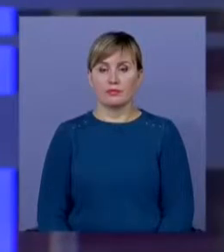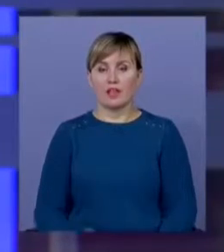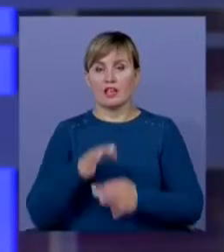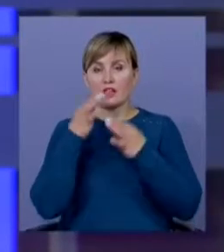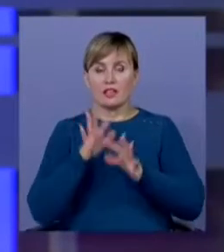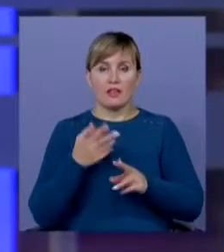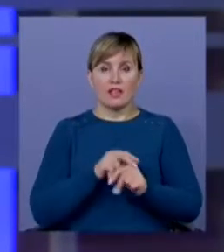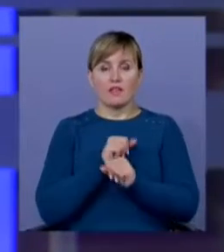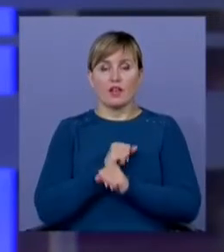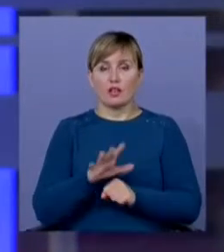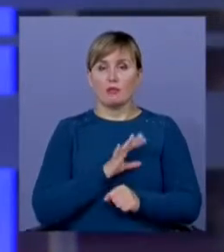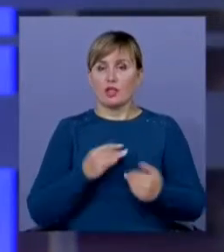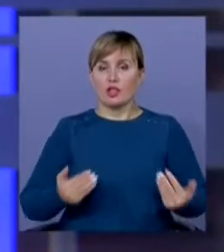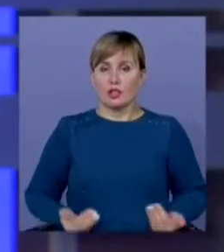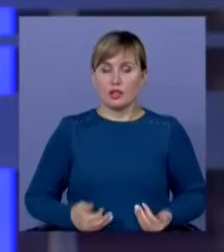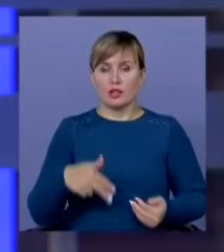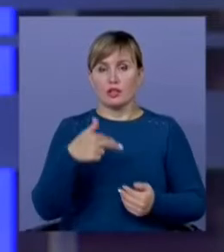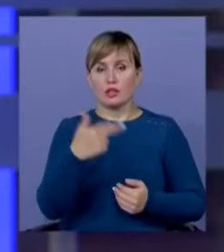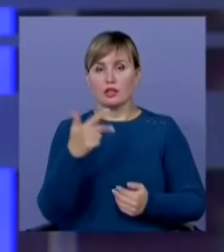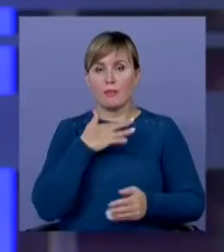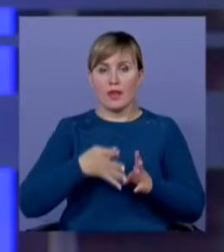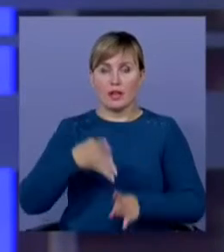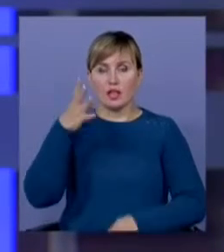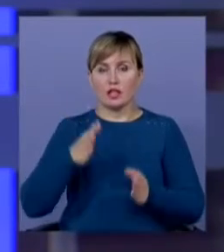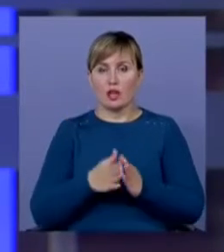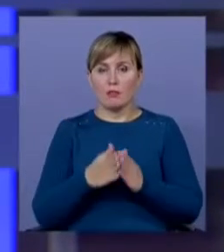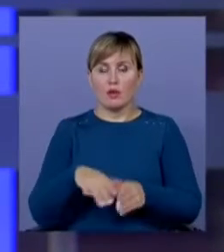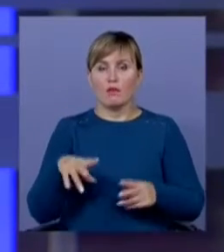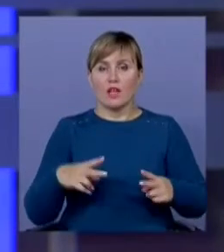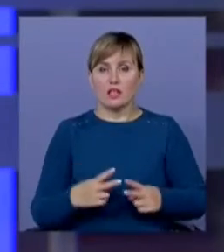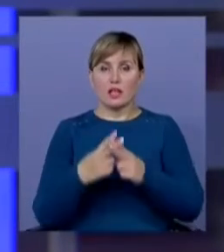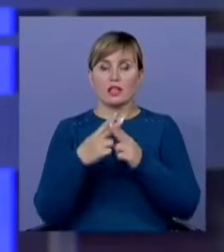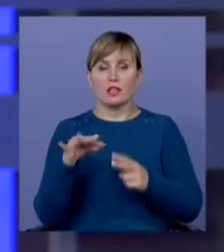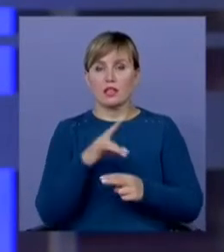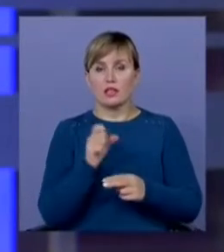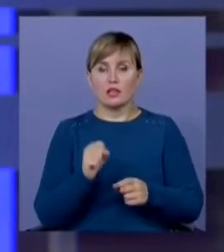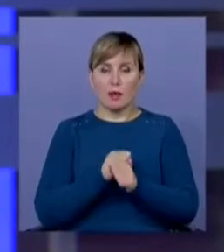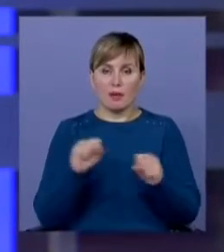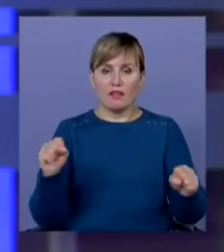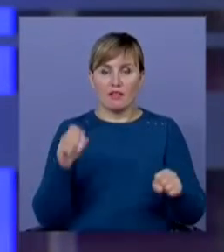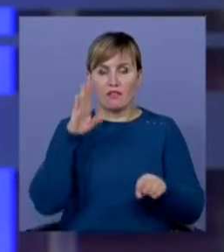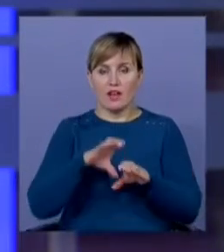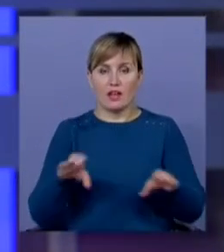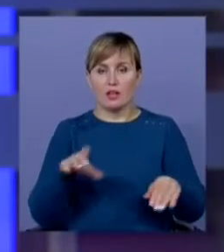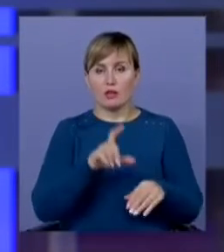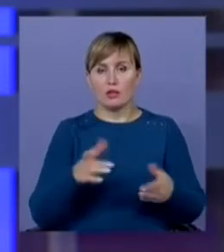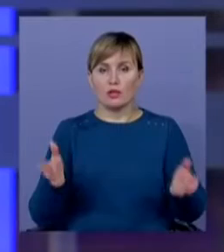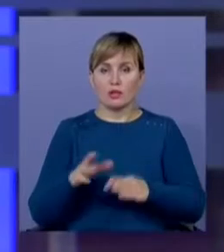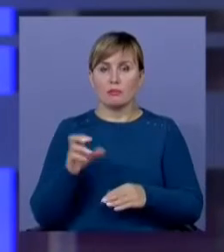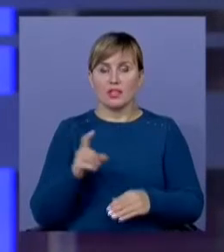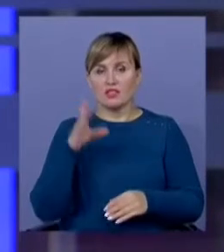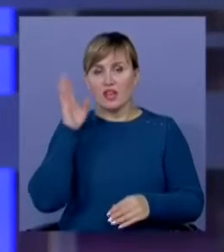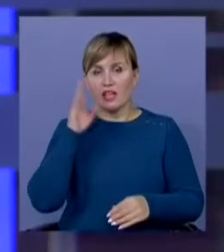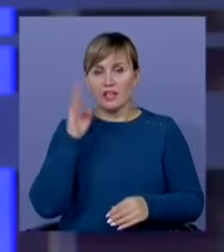Несладко в эти выходные пришлось и жителям 33 многоэтажных домов в Нур-Султане. Из-за прорыва водопровода горожане остались без